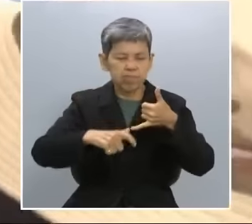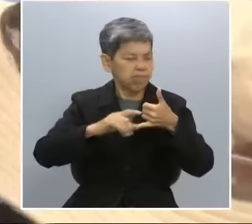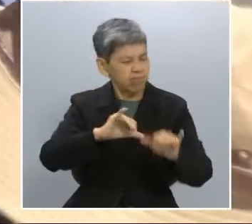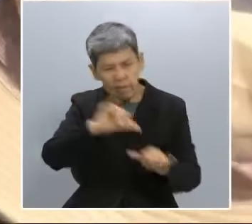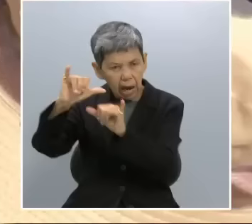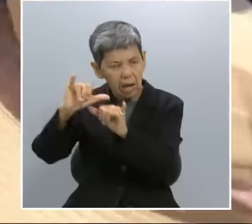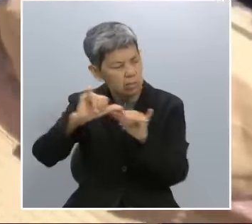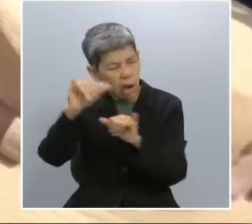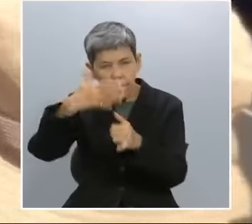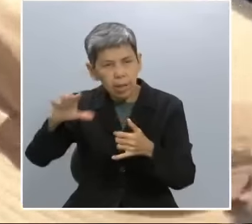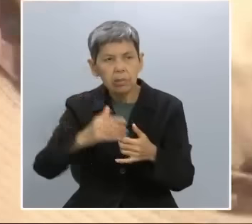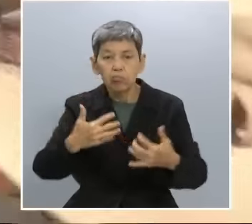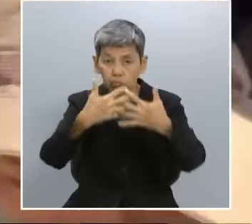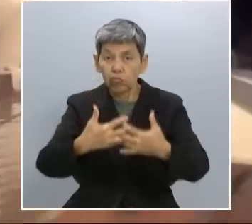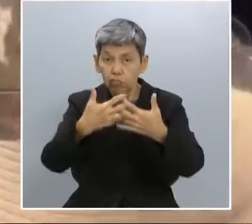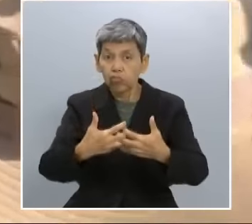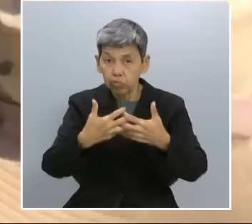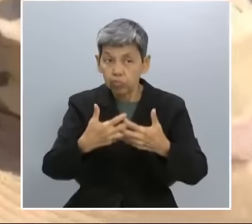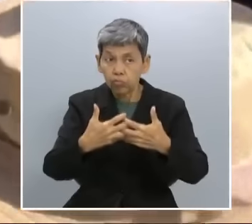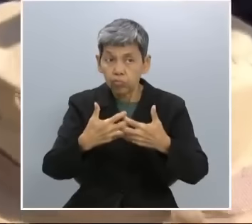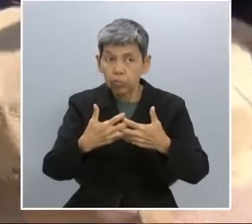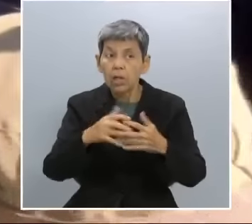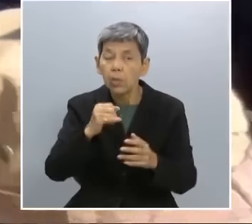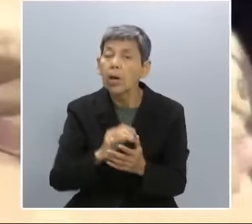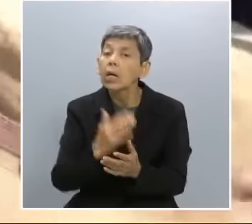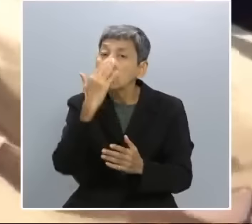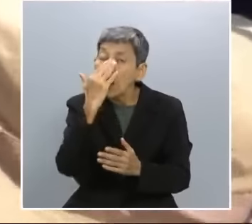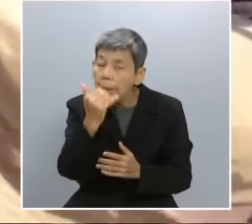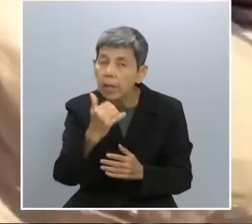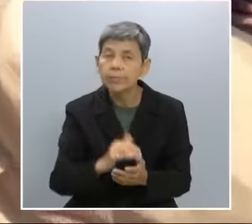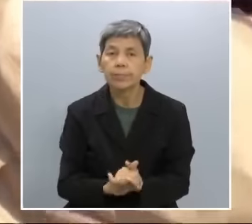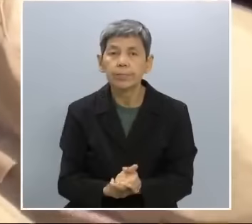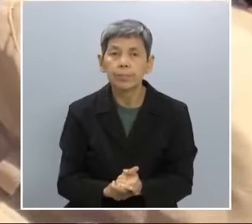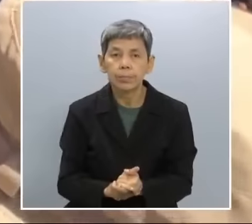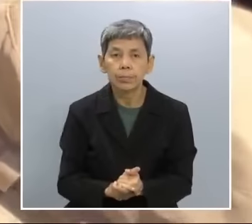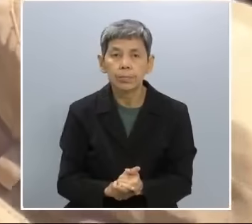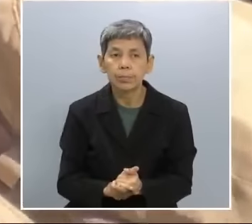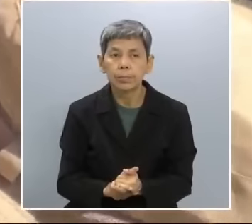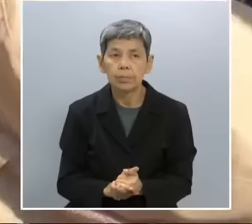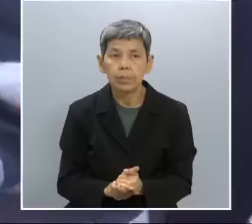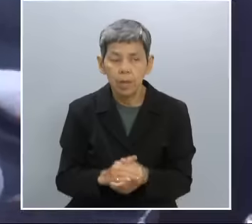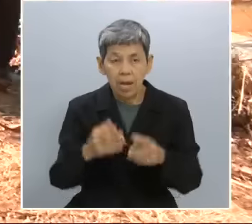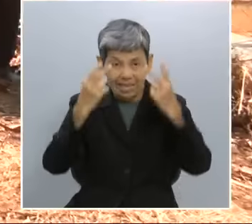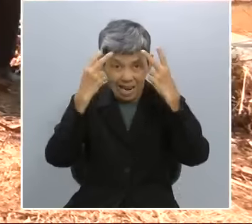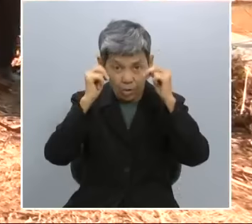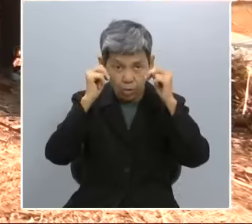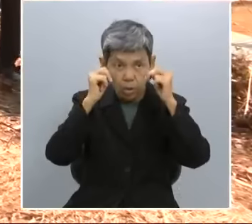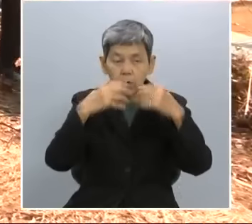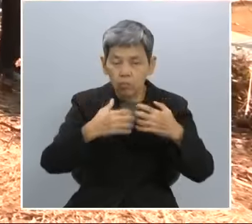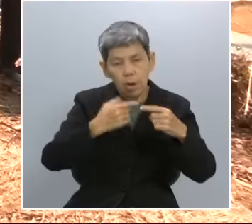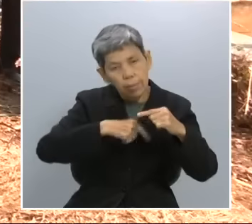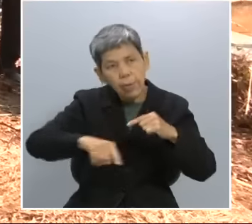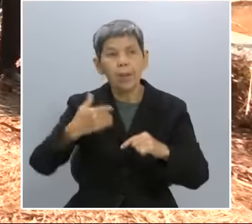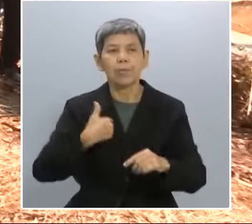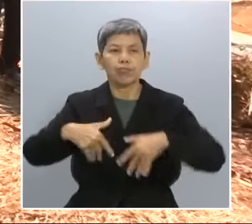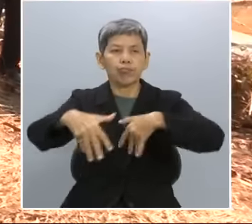หกรรมเลยหมายถึงอุตสาหกรรมจังหวัดทั้งนี้ทั้งนั้นระหว่างขบวนนายกรัฐมนตรีออกจากโรงงาน มี